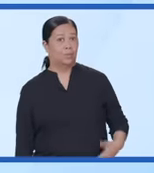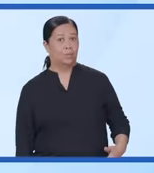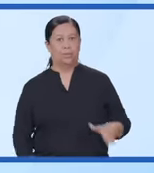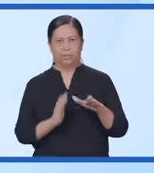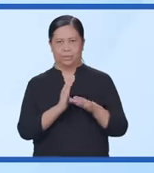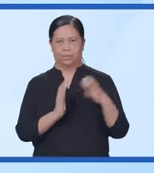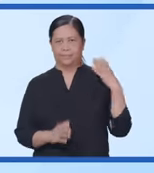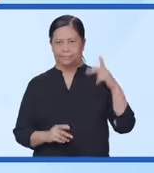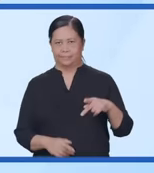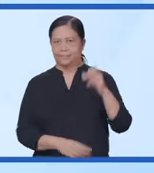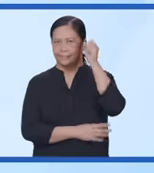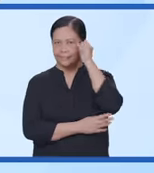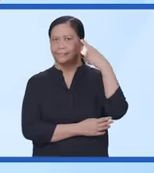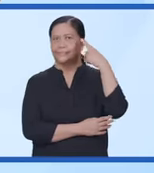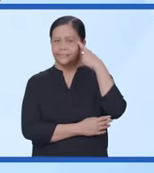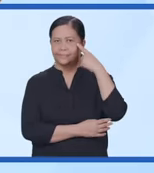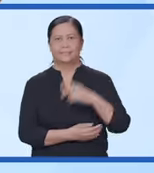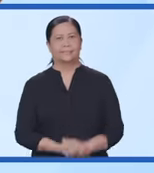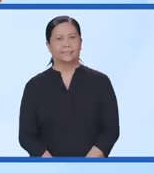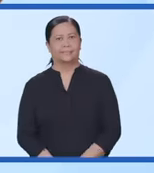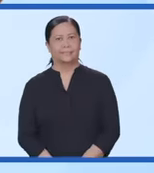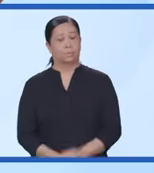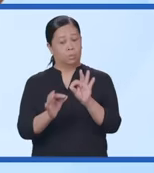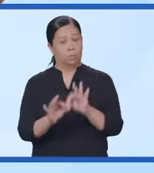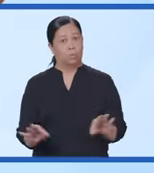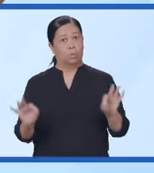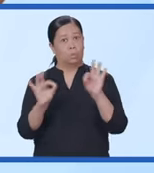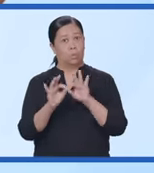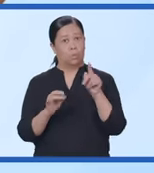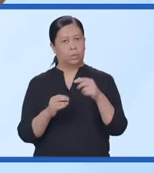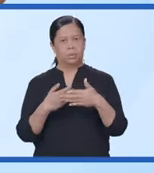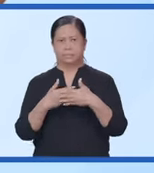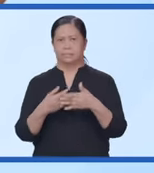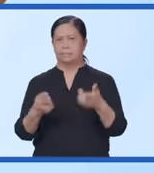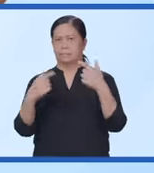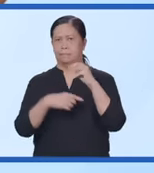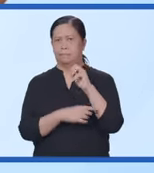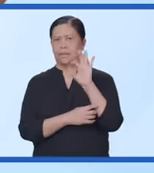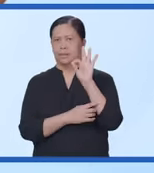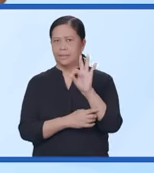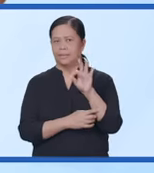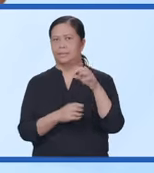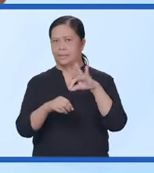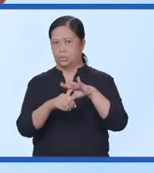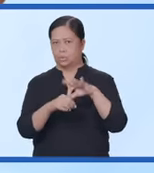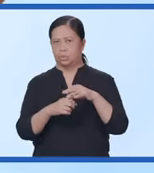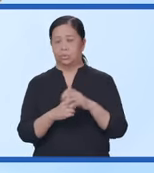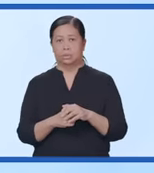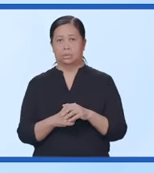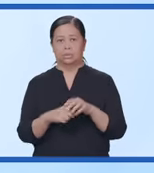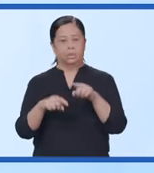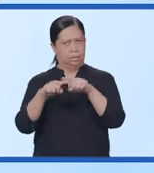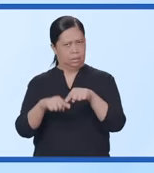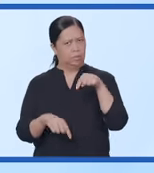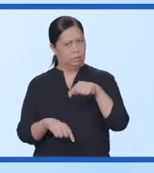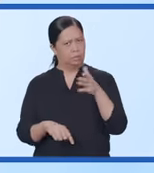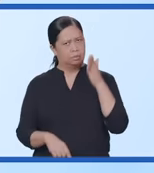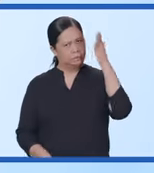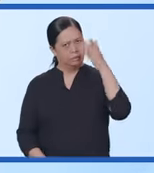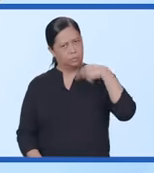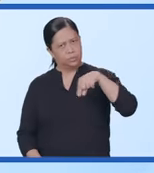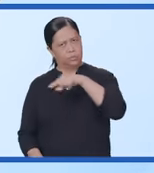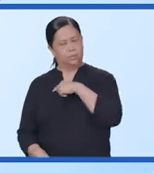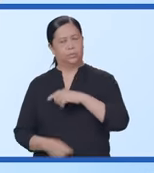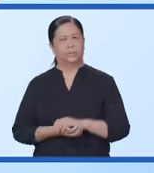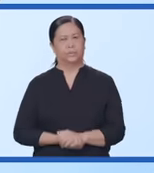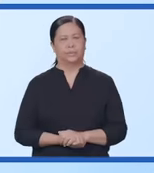Ako po si COMELEC Chairman Saidamin Pangarungan. Mahalaga po ang darating na May 9 elections. Nakasalalay dito